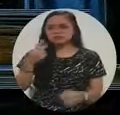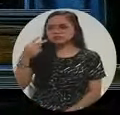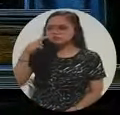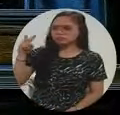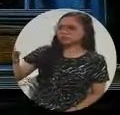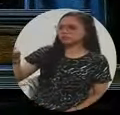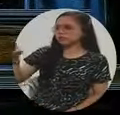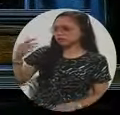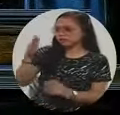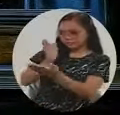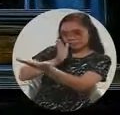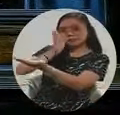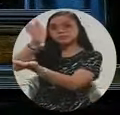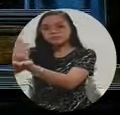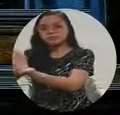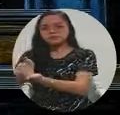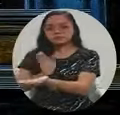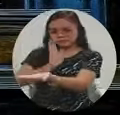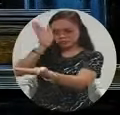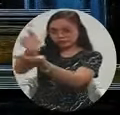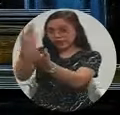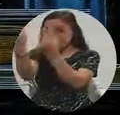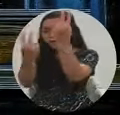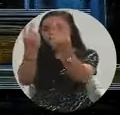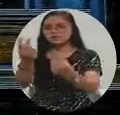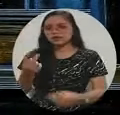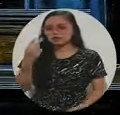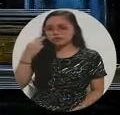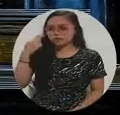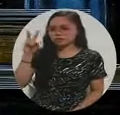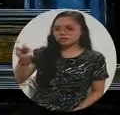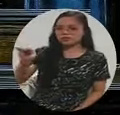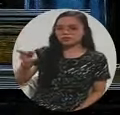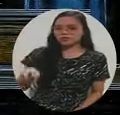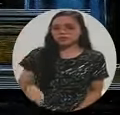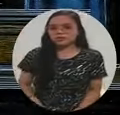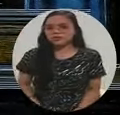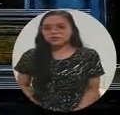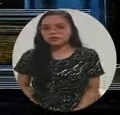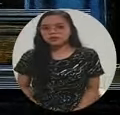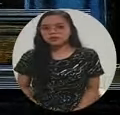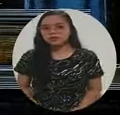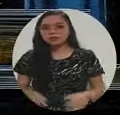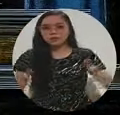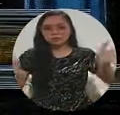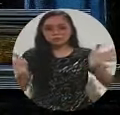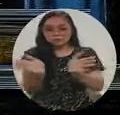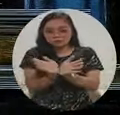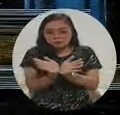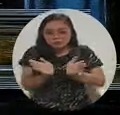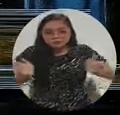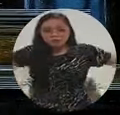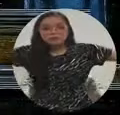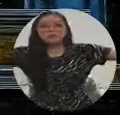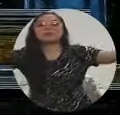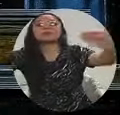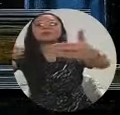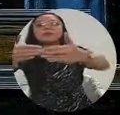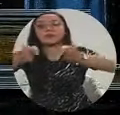And we looked and we were driving slowly and we looked and kanang kaldirong dako,